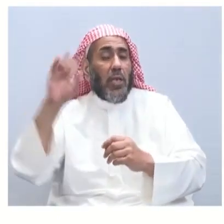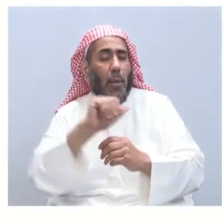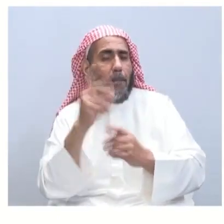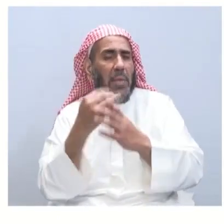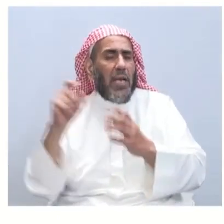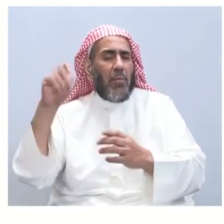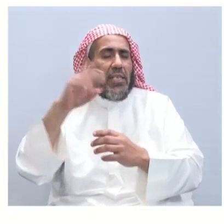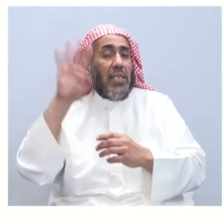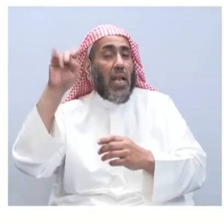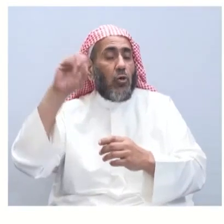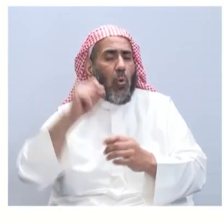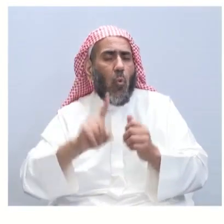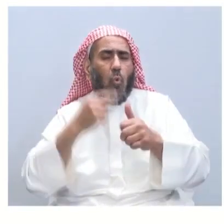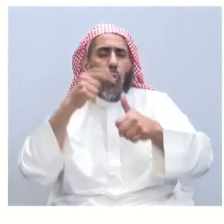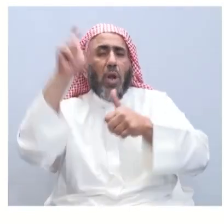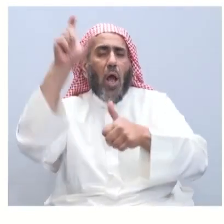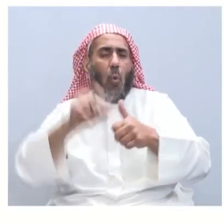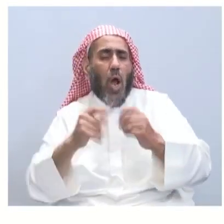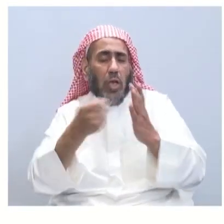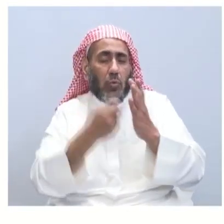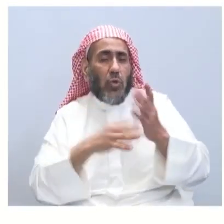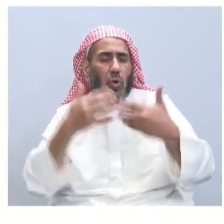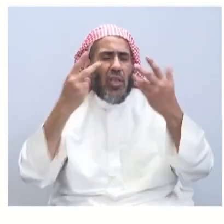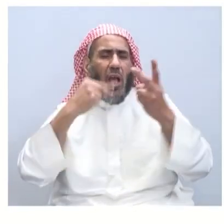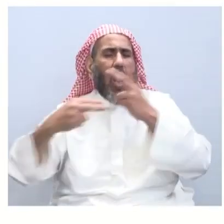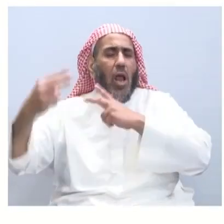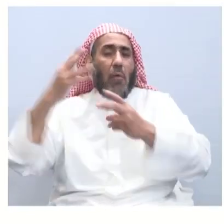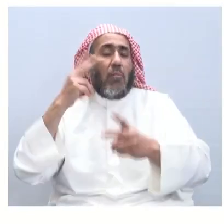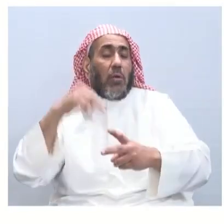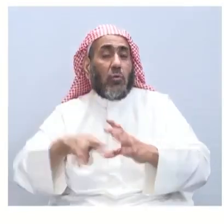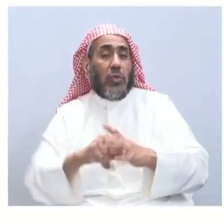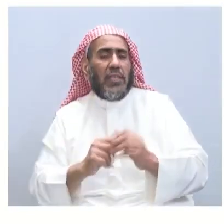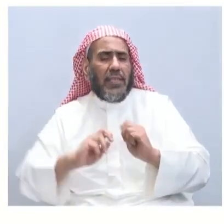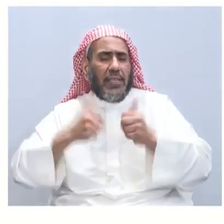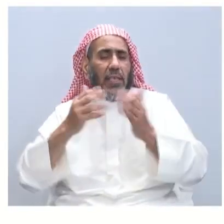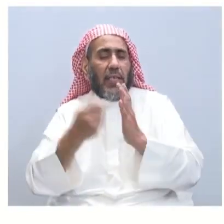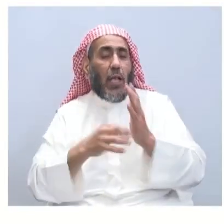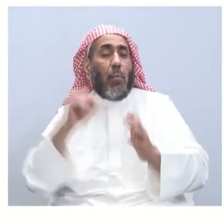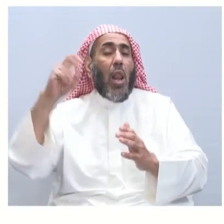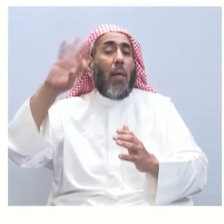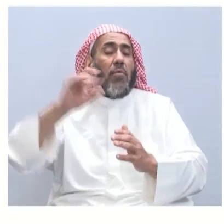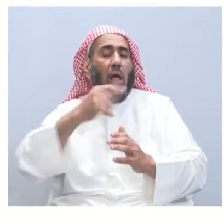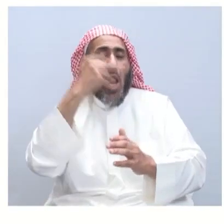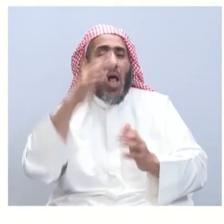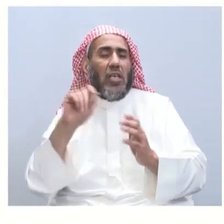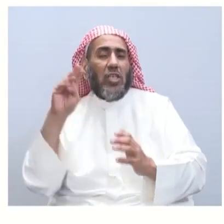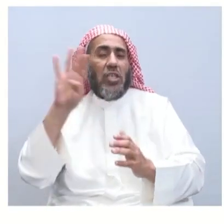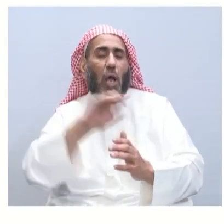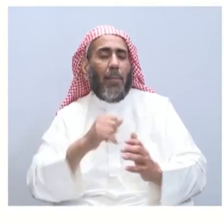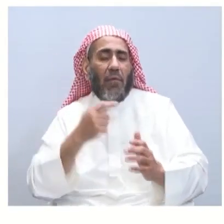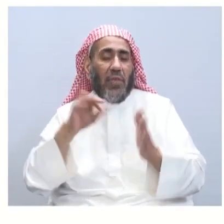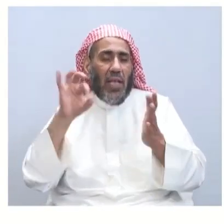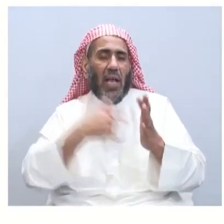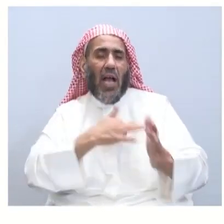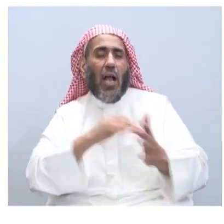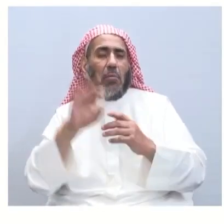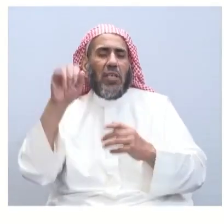العزيز الجهيمان من اوائل المهتمين بتدوين التراث الشعبي في المملكه العربيه السعوديه باصداره كتاب الامثال الشعبيه في قلب جزيره العرب